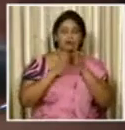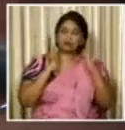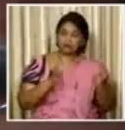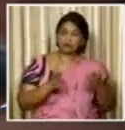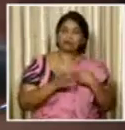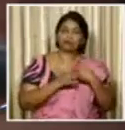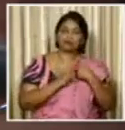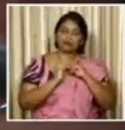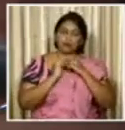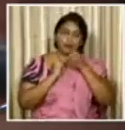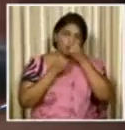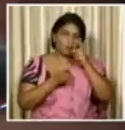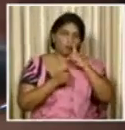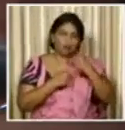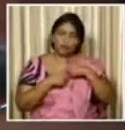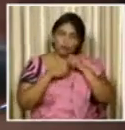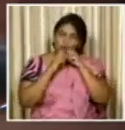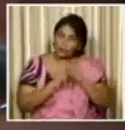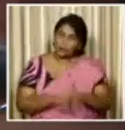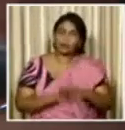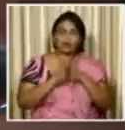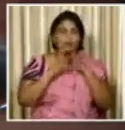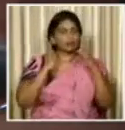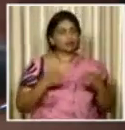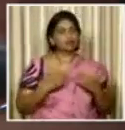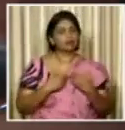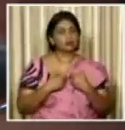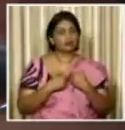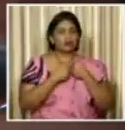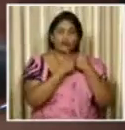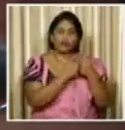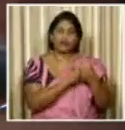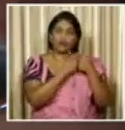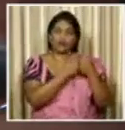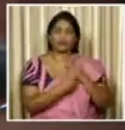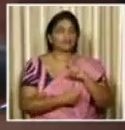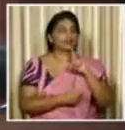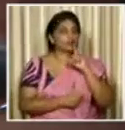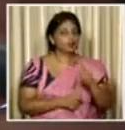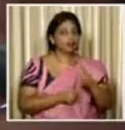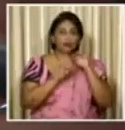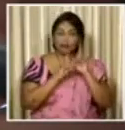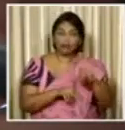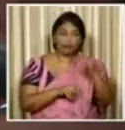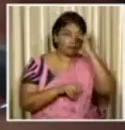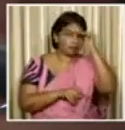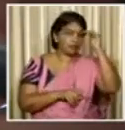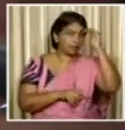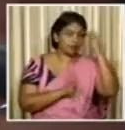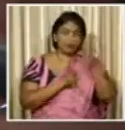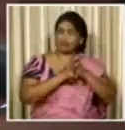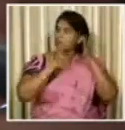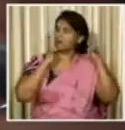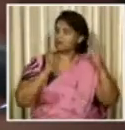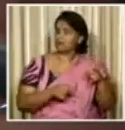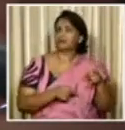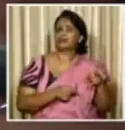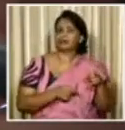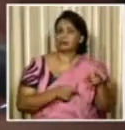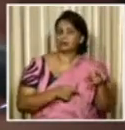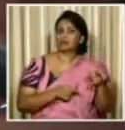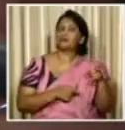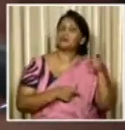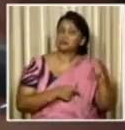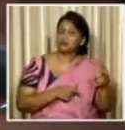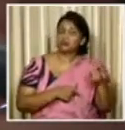tamanta yatadda? E naayakayan ta munataram pramanayata tamanta prasastha geetha gayana karanoda? Ema naayakayan munataram pramanayakata